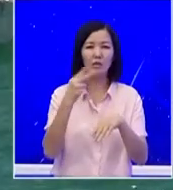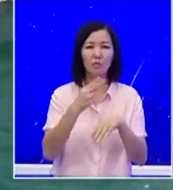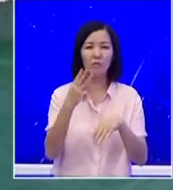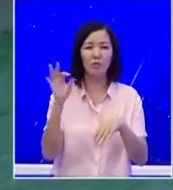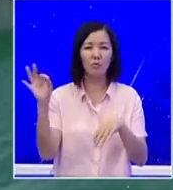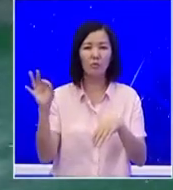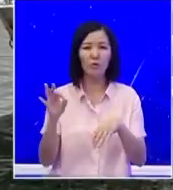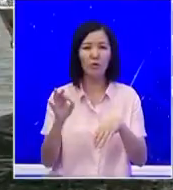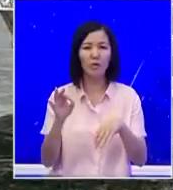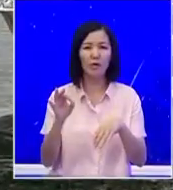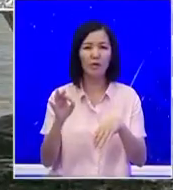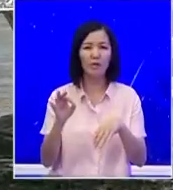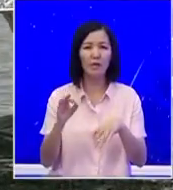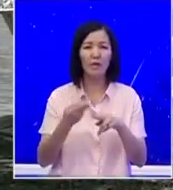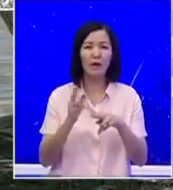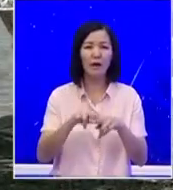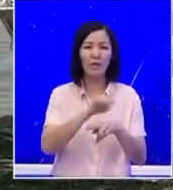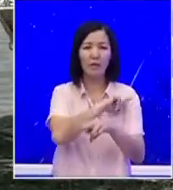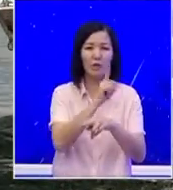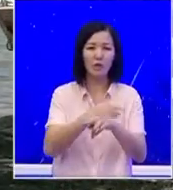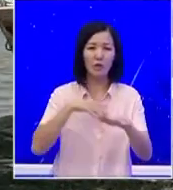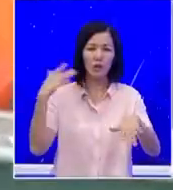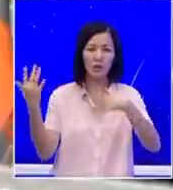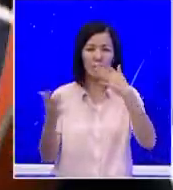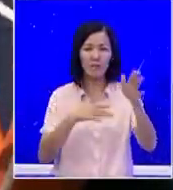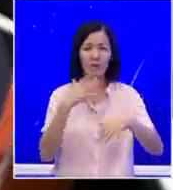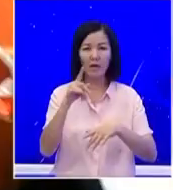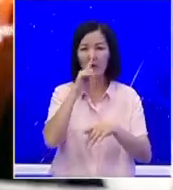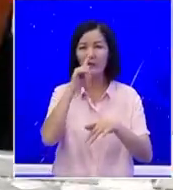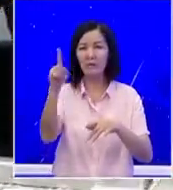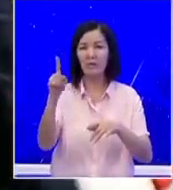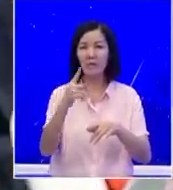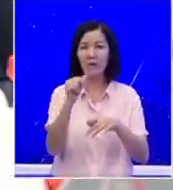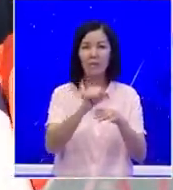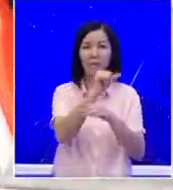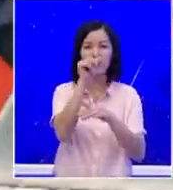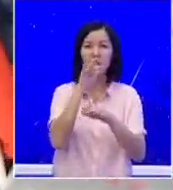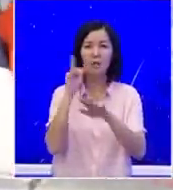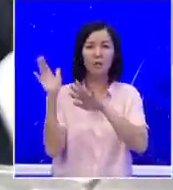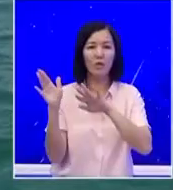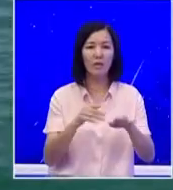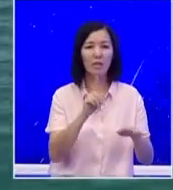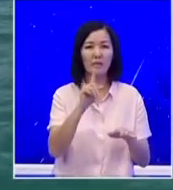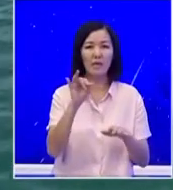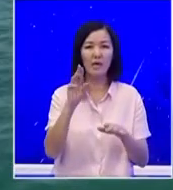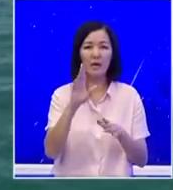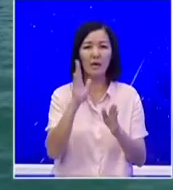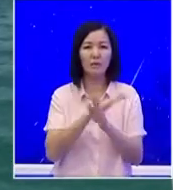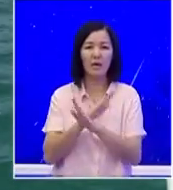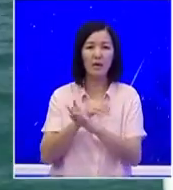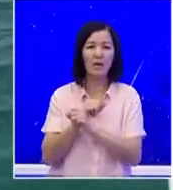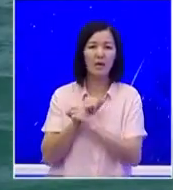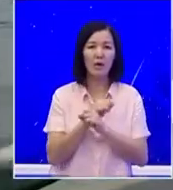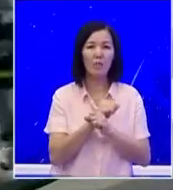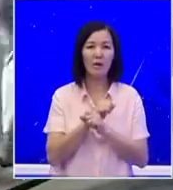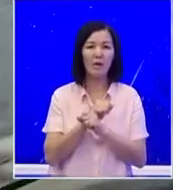шамасында үрлемелі қайықты қатты жел жағадан алса кетеді. Араға бір сағат салып төтеншеліктер Заря Қапшағай саяжай кооперативінің